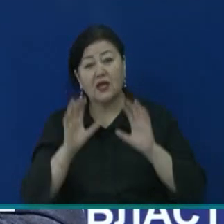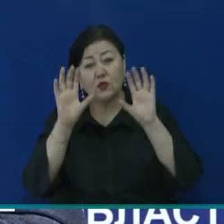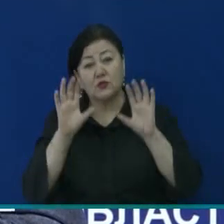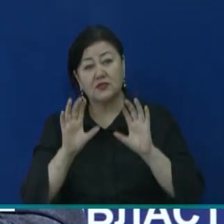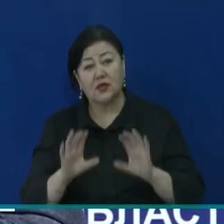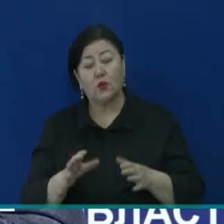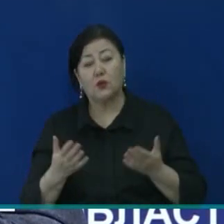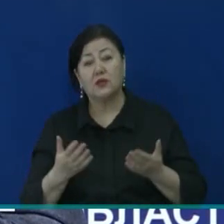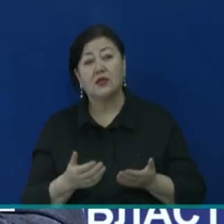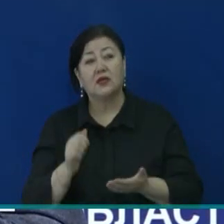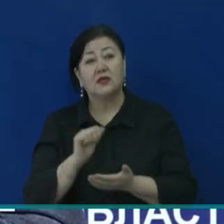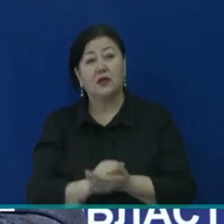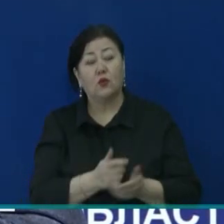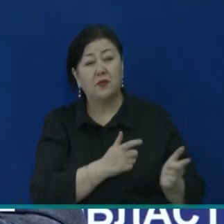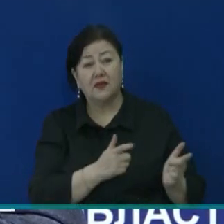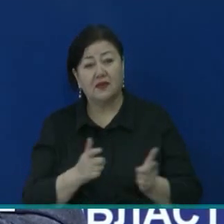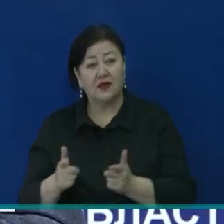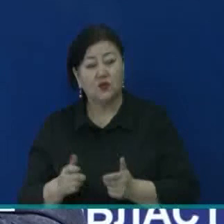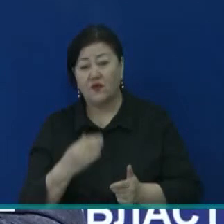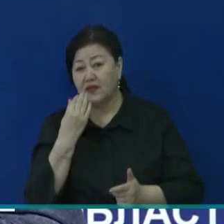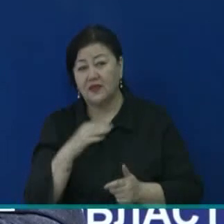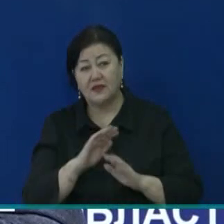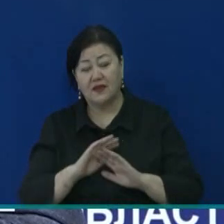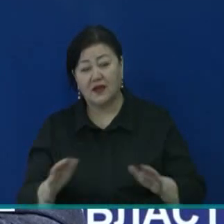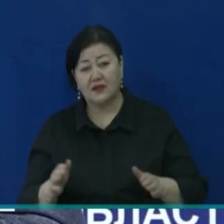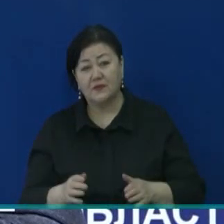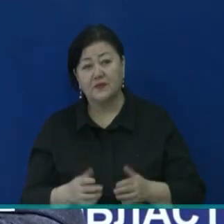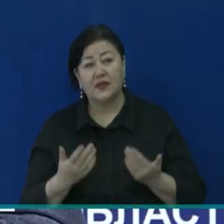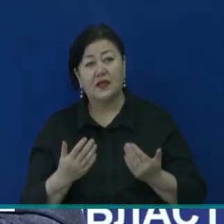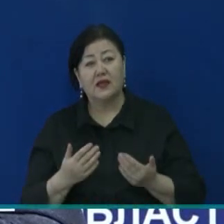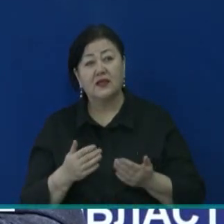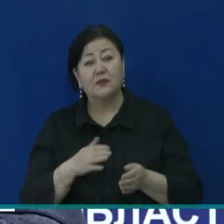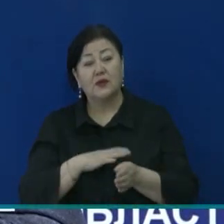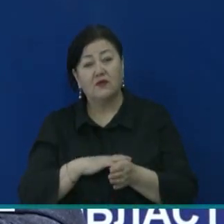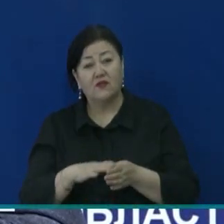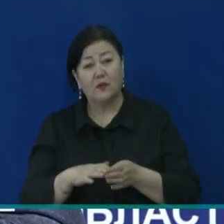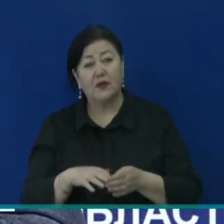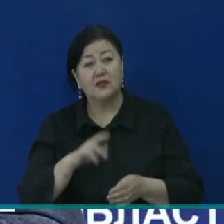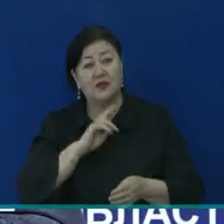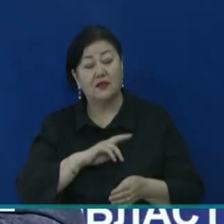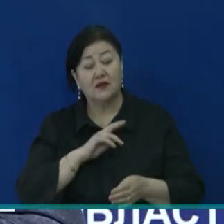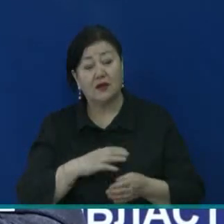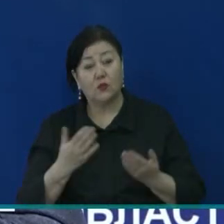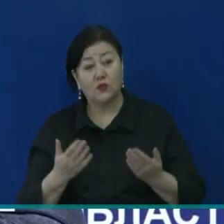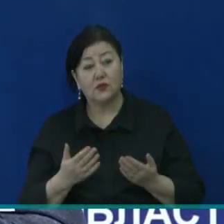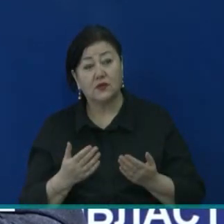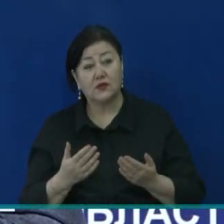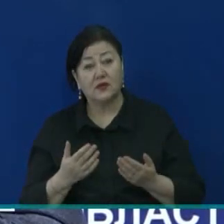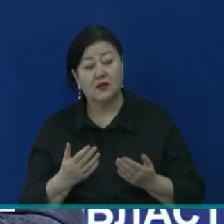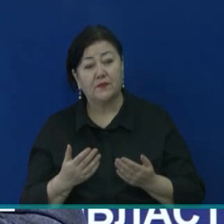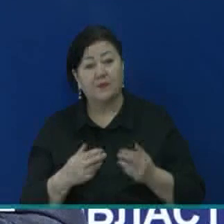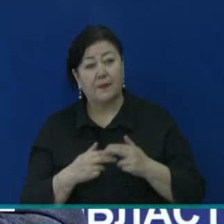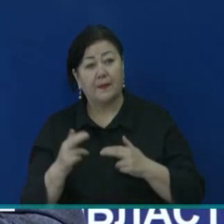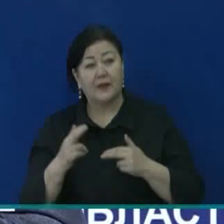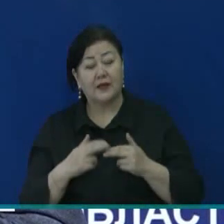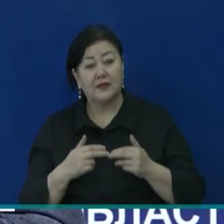мекемелердің жобалық құжаттарды сапасыз әзірлеуіне, мердігерлердің құрылыс жұмыстарын сапасыз орындауына байланысты орын алады. Нәтижесінде құрылыс саласындағы